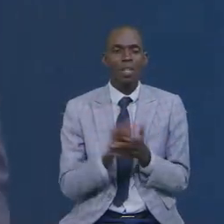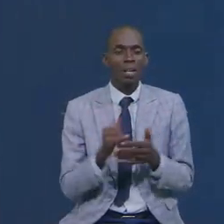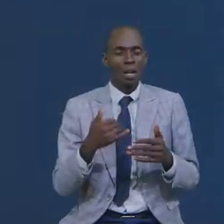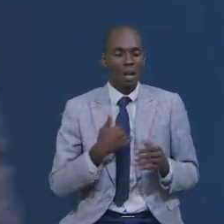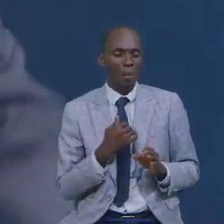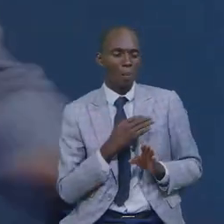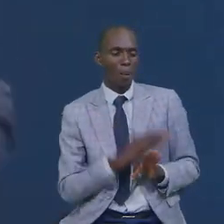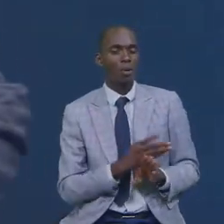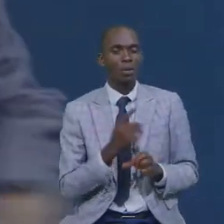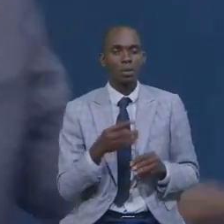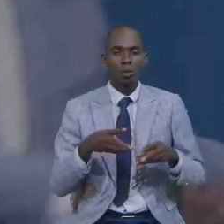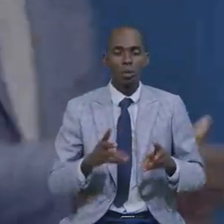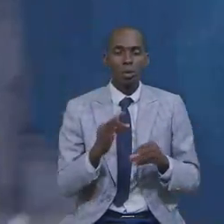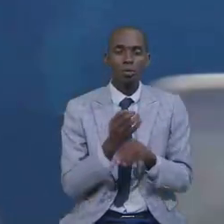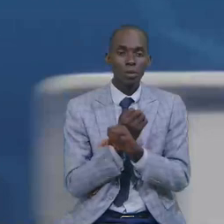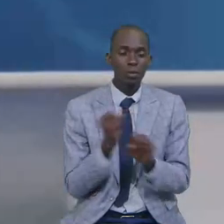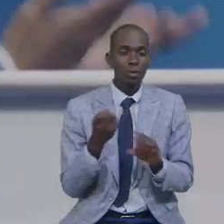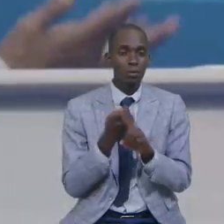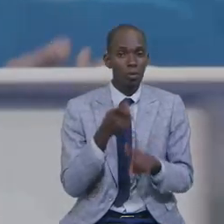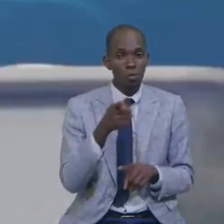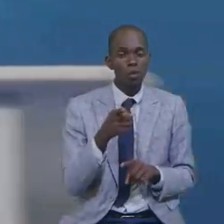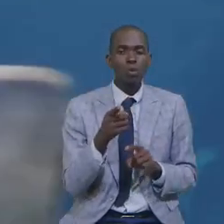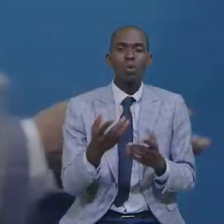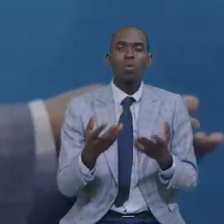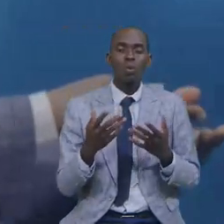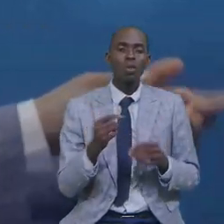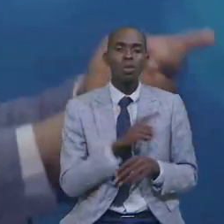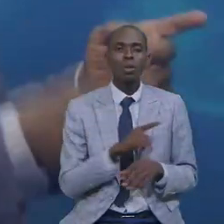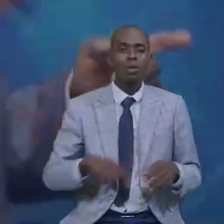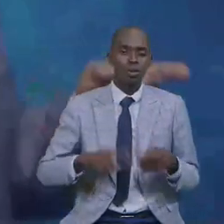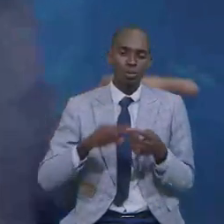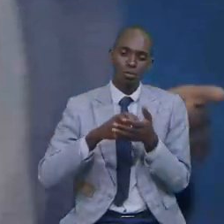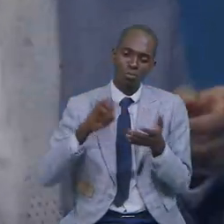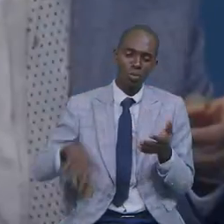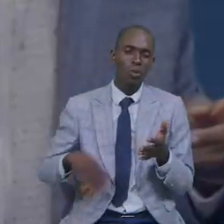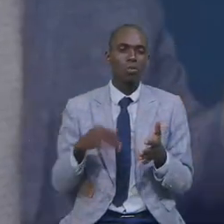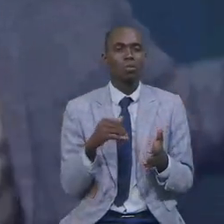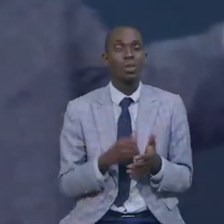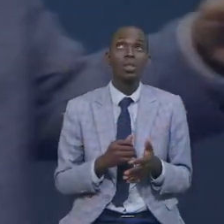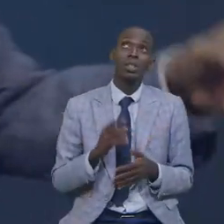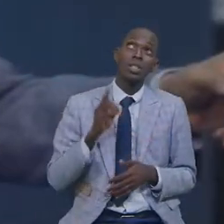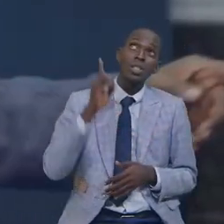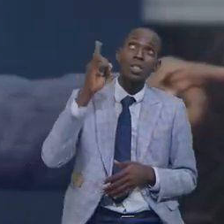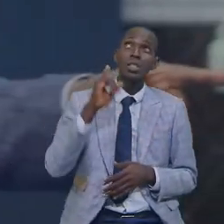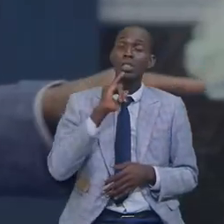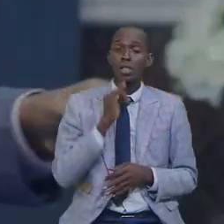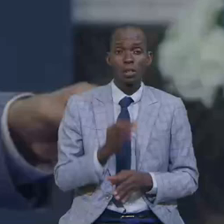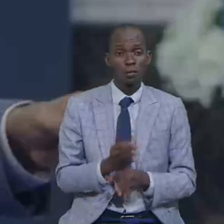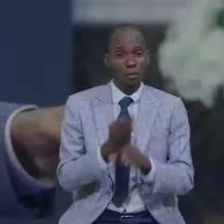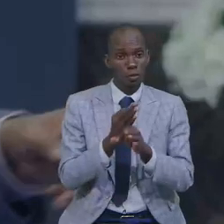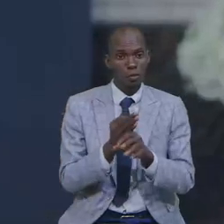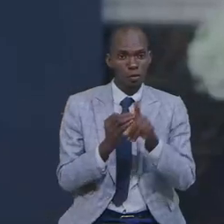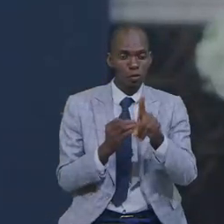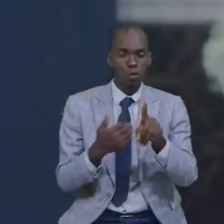tout ce qui est bloqué la voix du salut pour toi tu veux que Dieu ôte cela il est fidèle